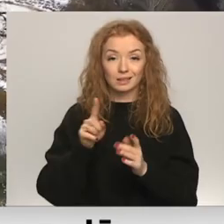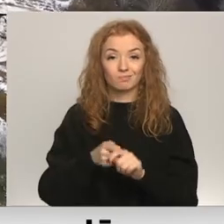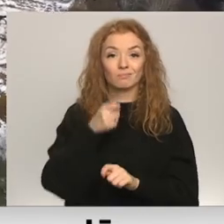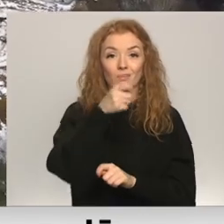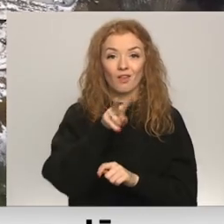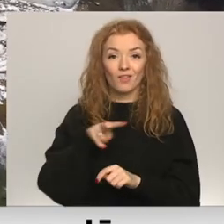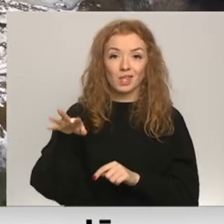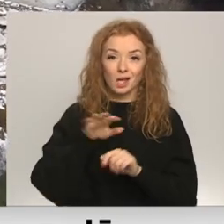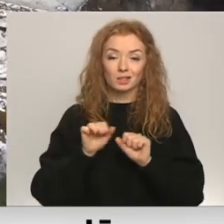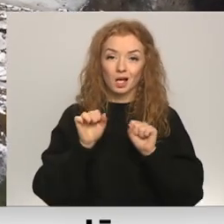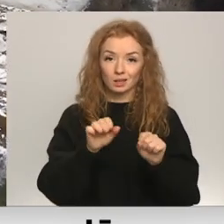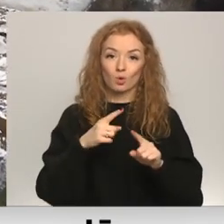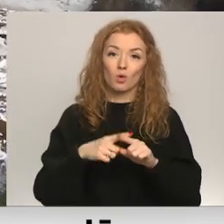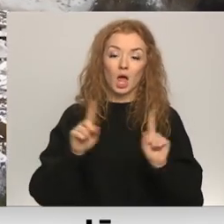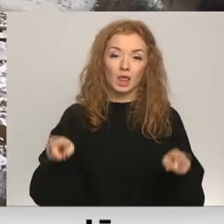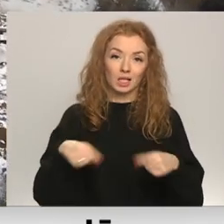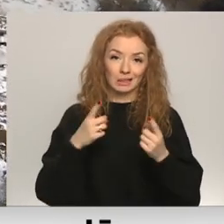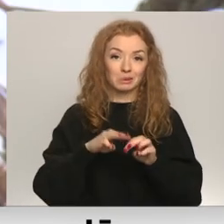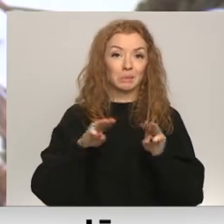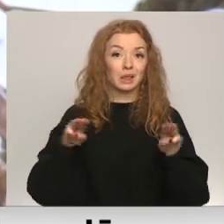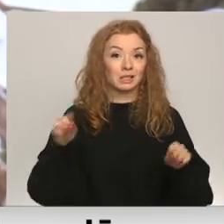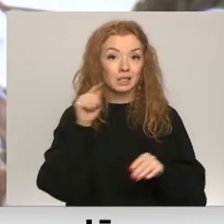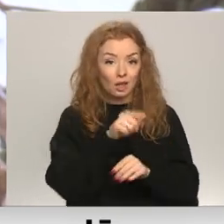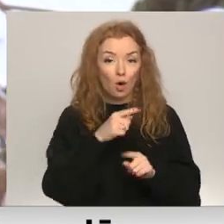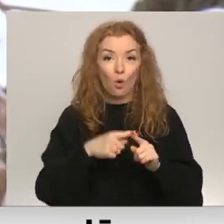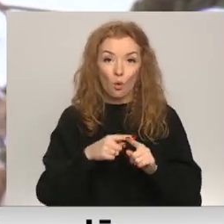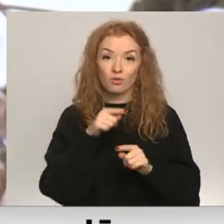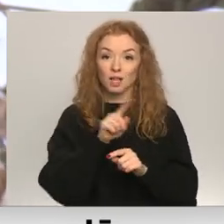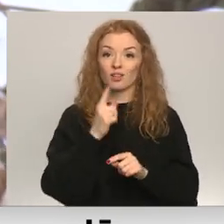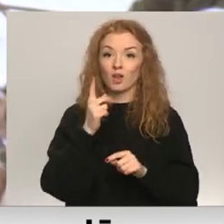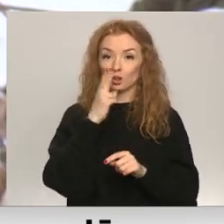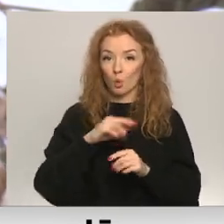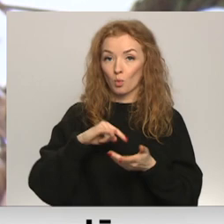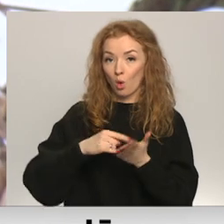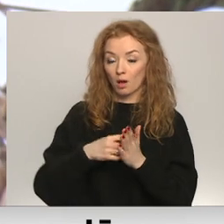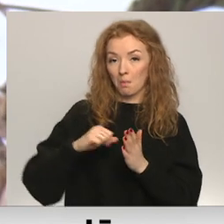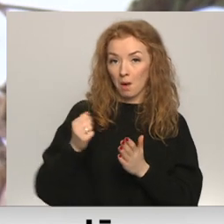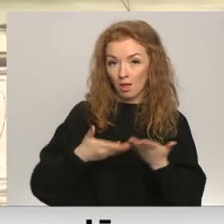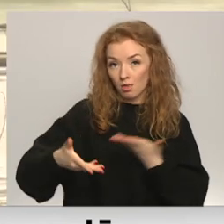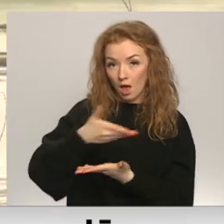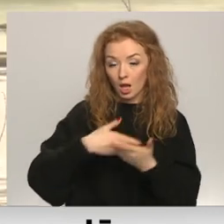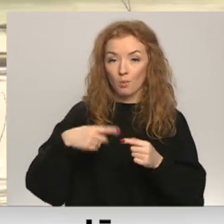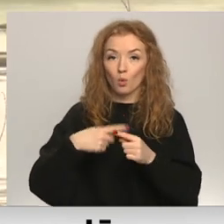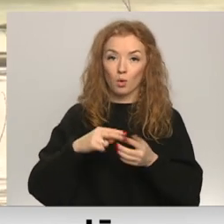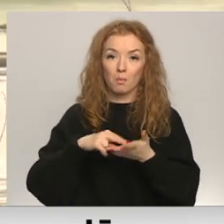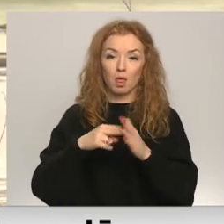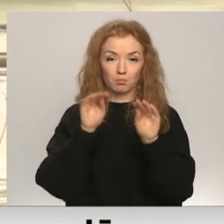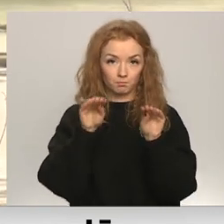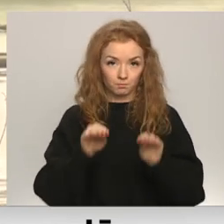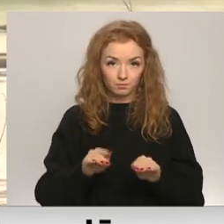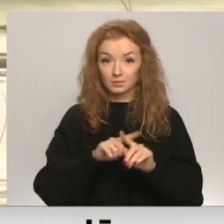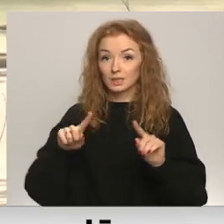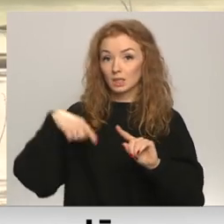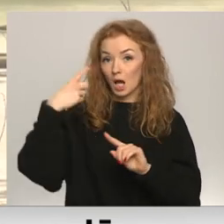Vides aizsardzības un reģionālās attīstības ministrijā, kas arī ir viens no projekta partneriem un stratēģijas izstrādātājiem. Līdz